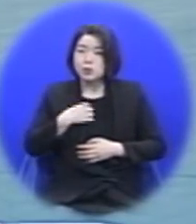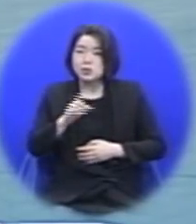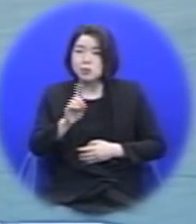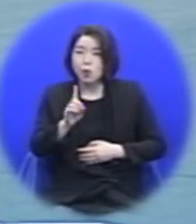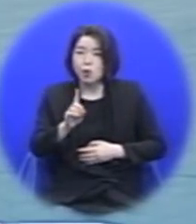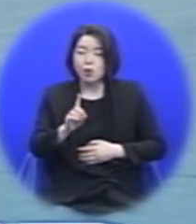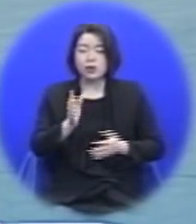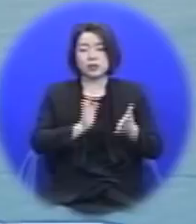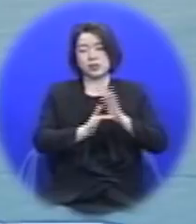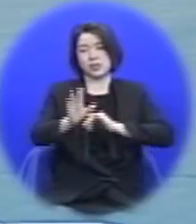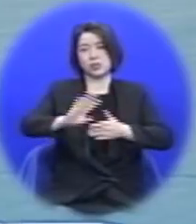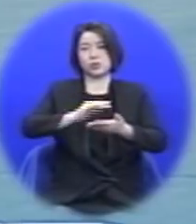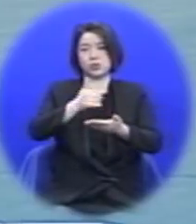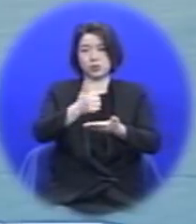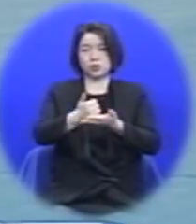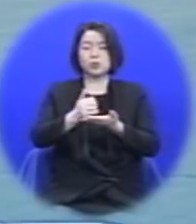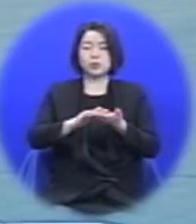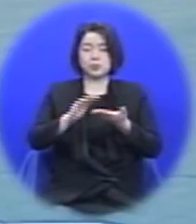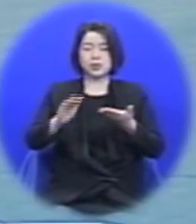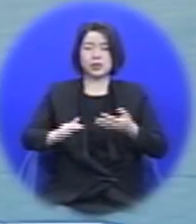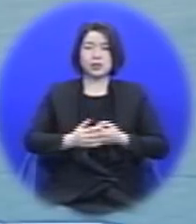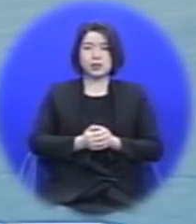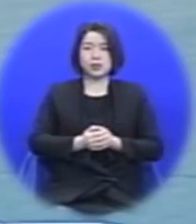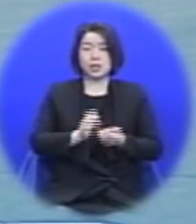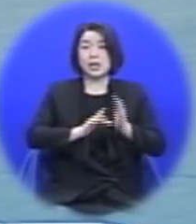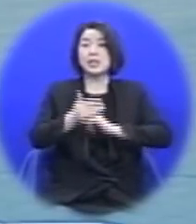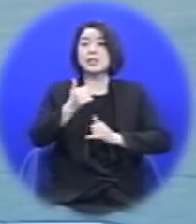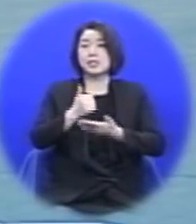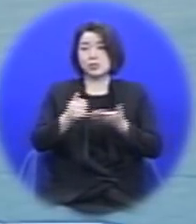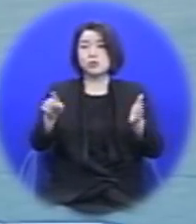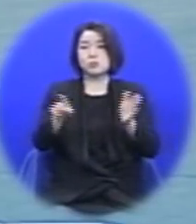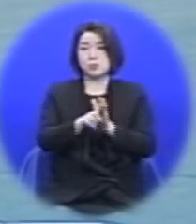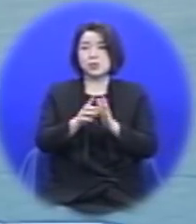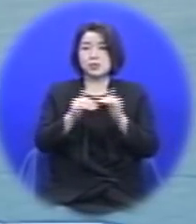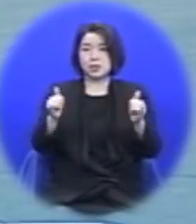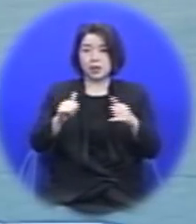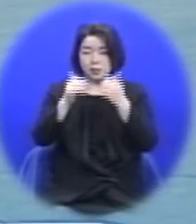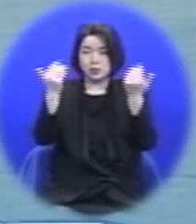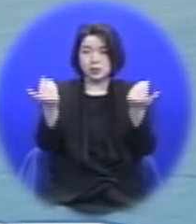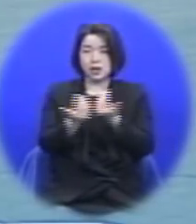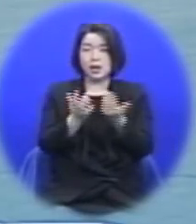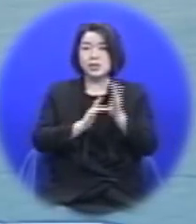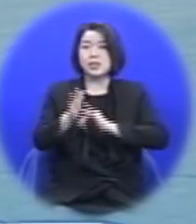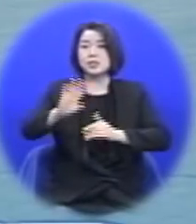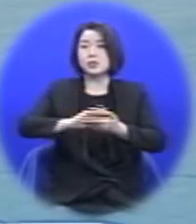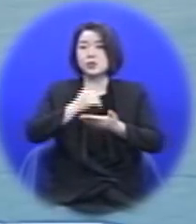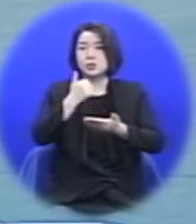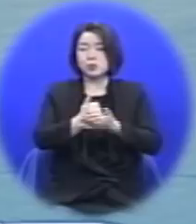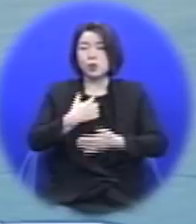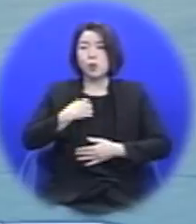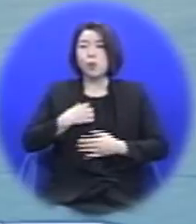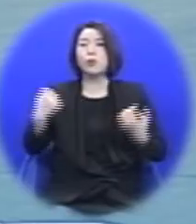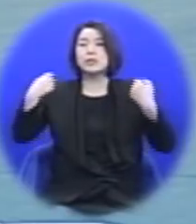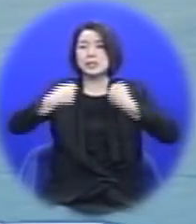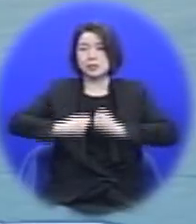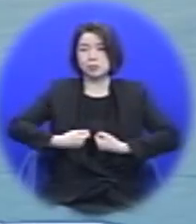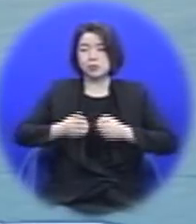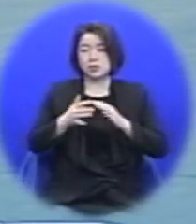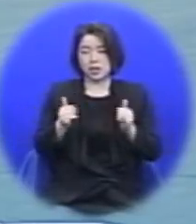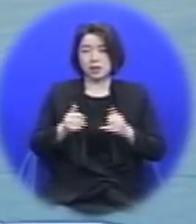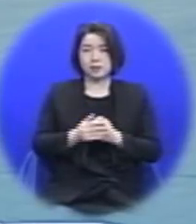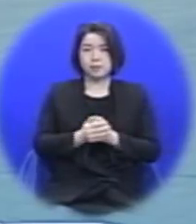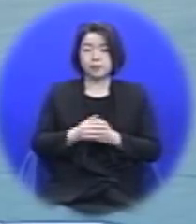예수 그리스도이십니다. 예수를 믿는 사람들은 다 예수 그리스도로 옷을 입은 사람입니다.